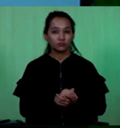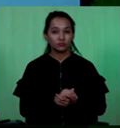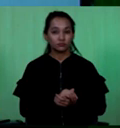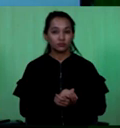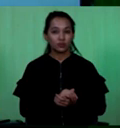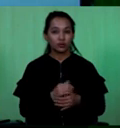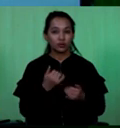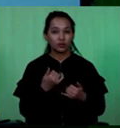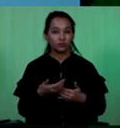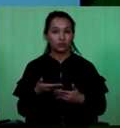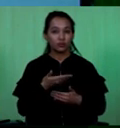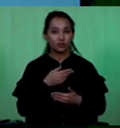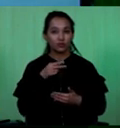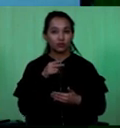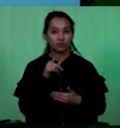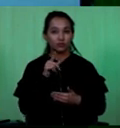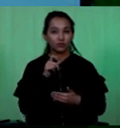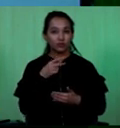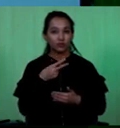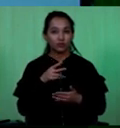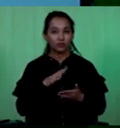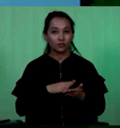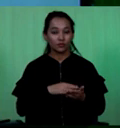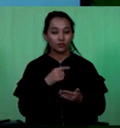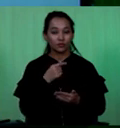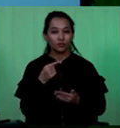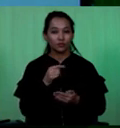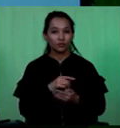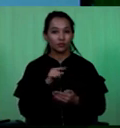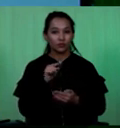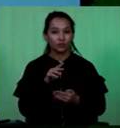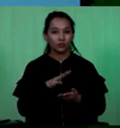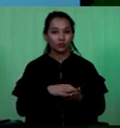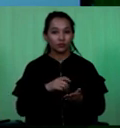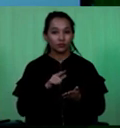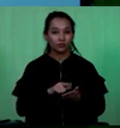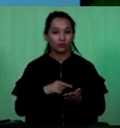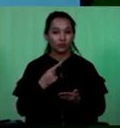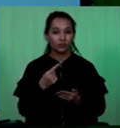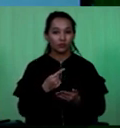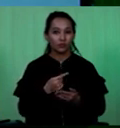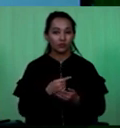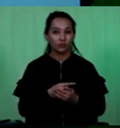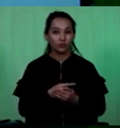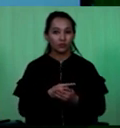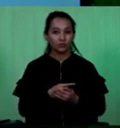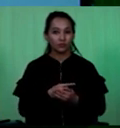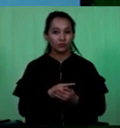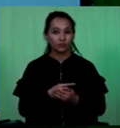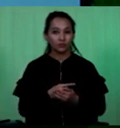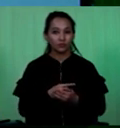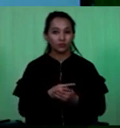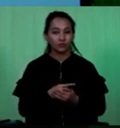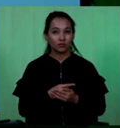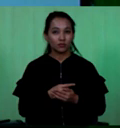Biz hozir 2129 bilan 1971 ni ayirganimizda